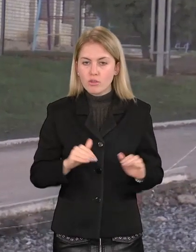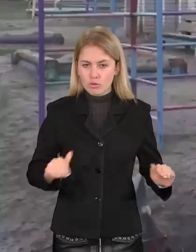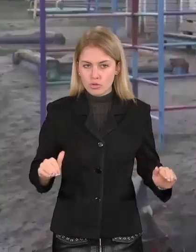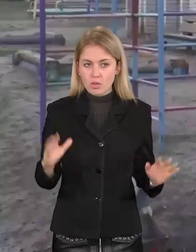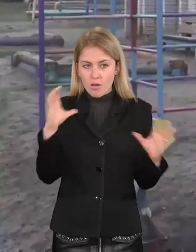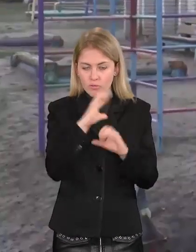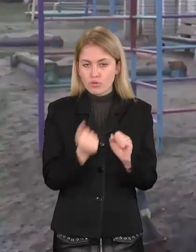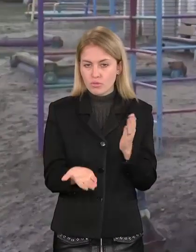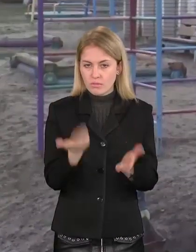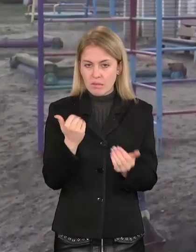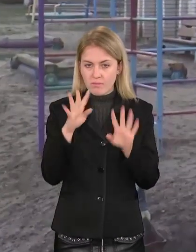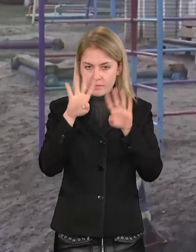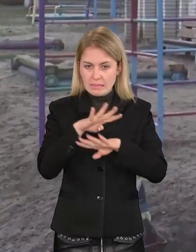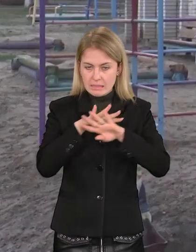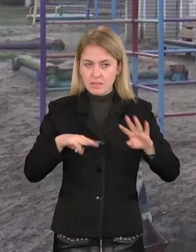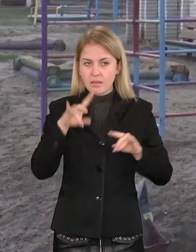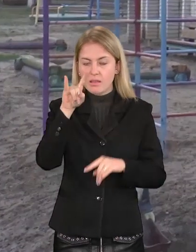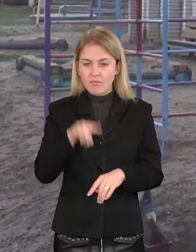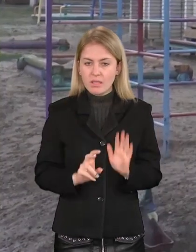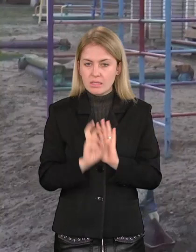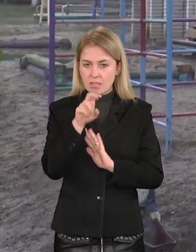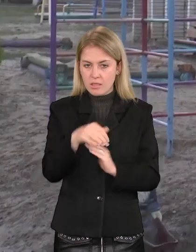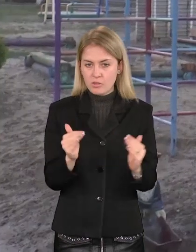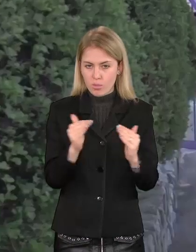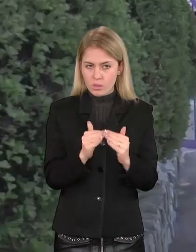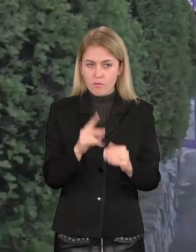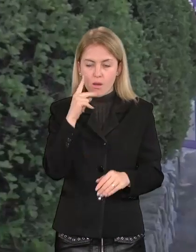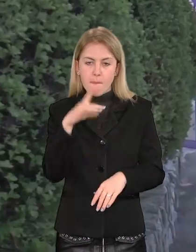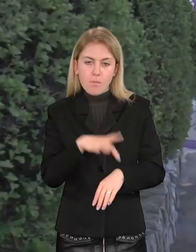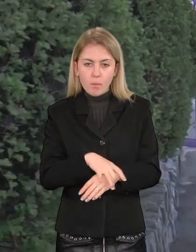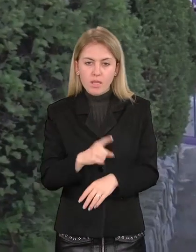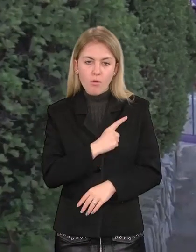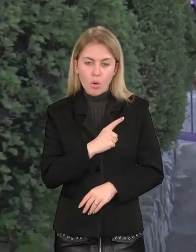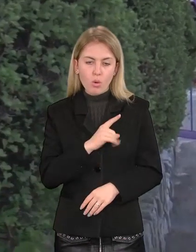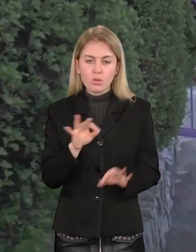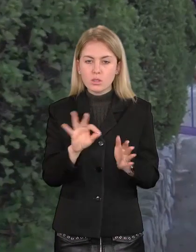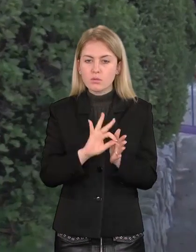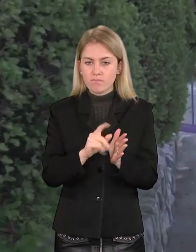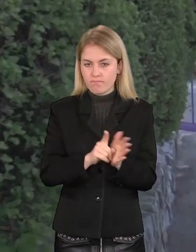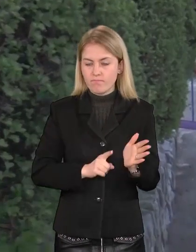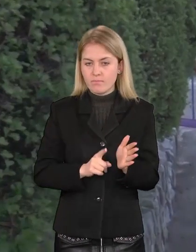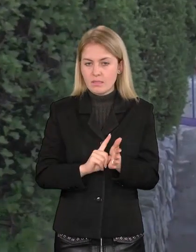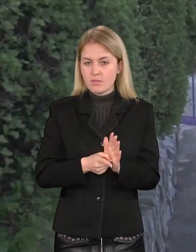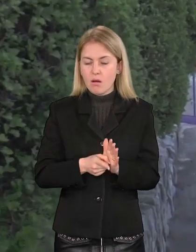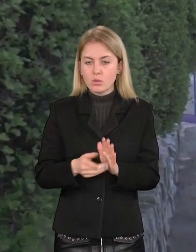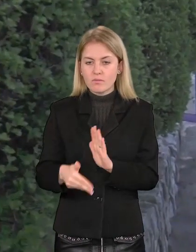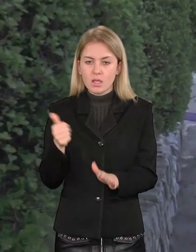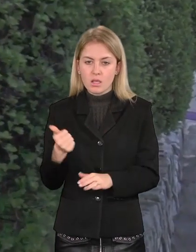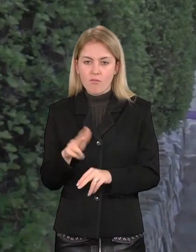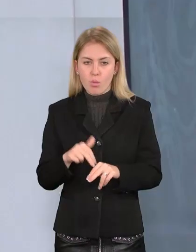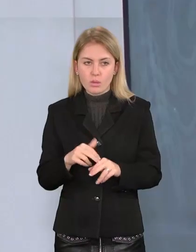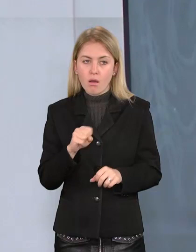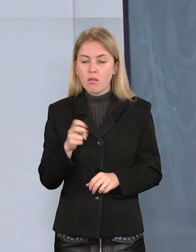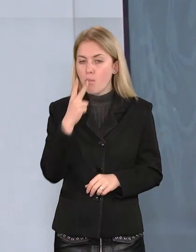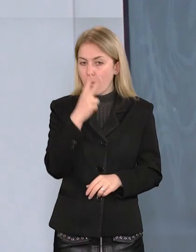зняв москітні сітки на вікнах і заліз у будівлю. Його помітив охоронець і одразу ж викликав поліцію. Але побачивши